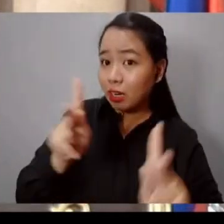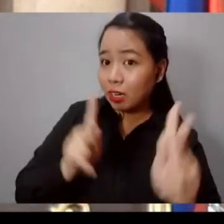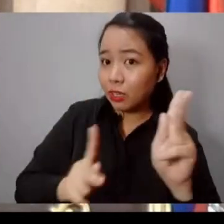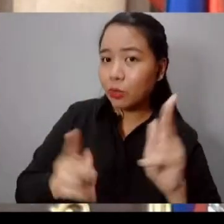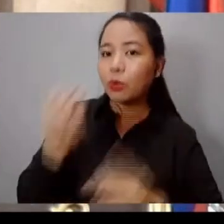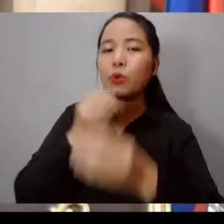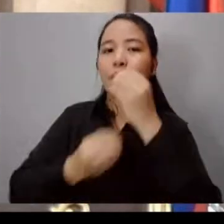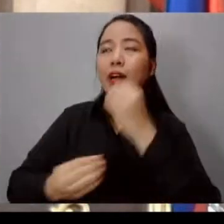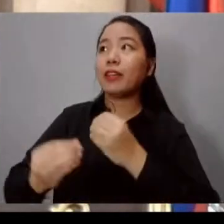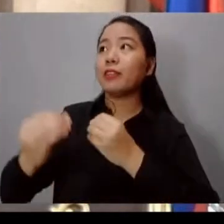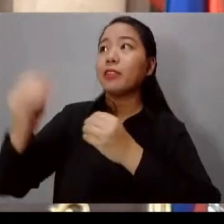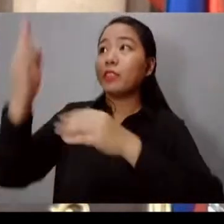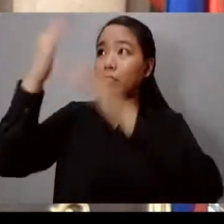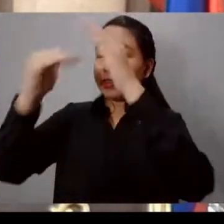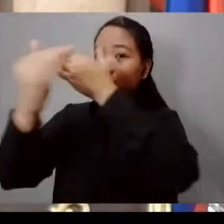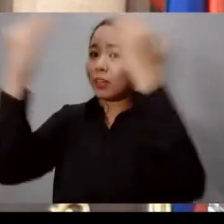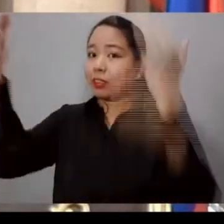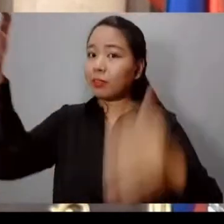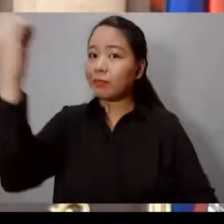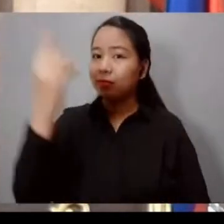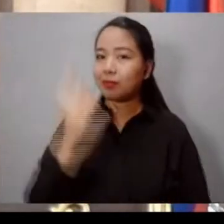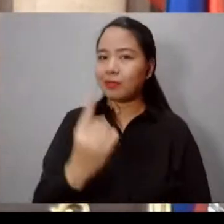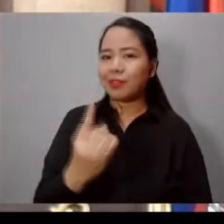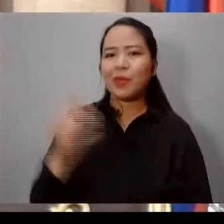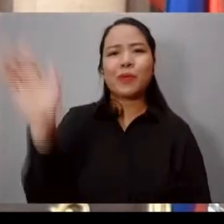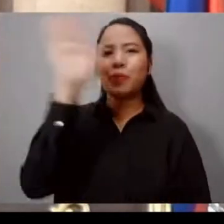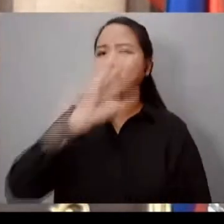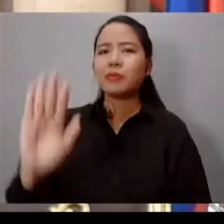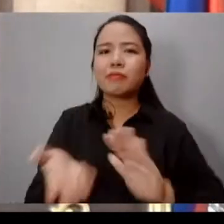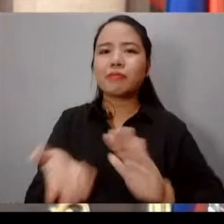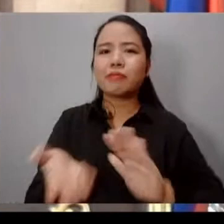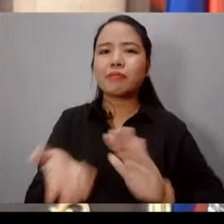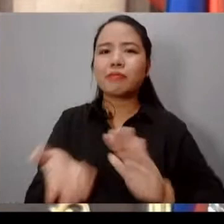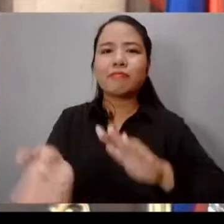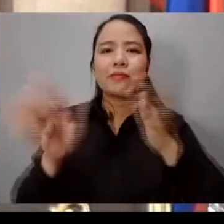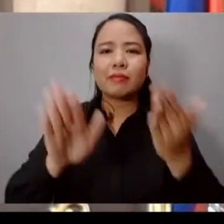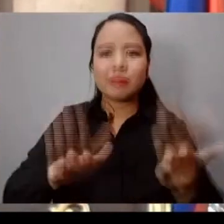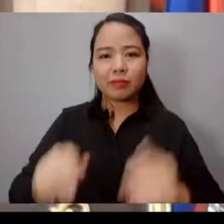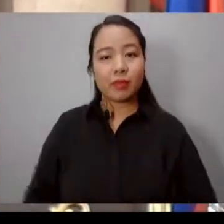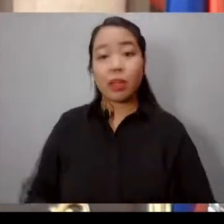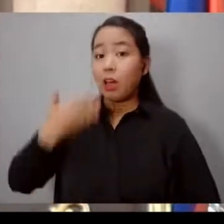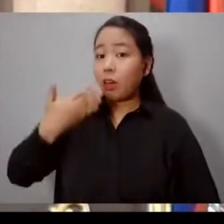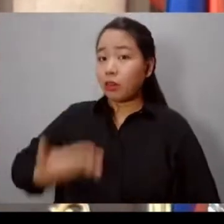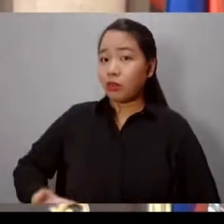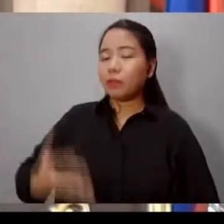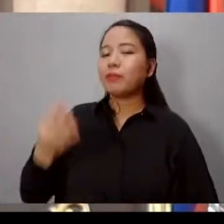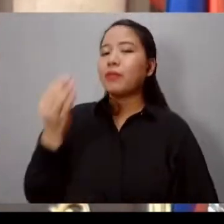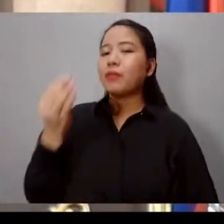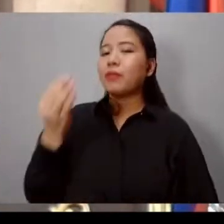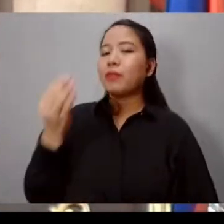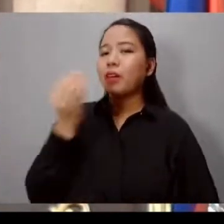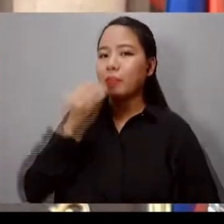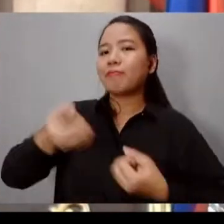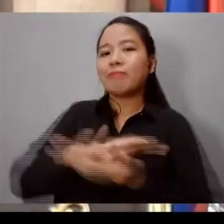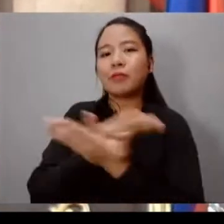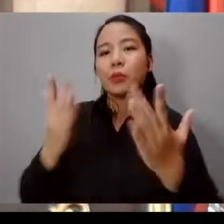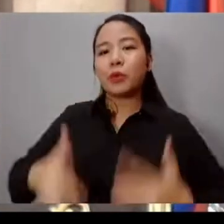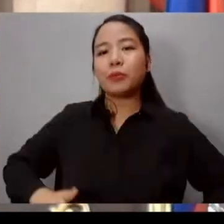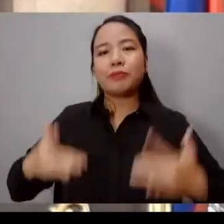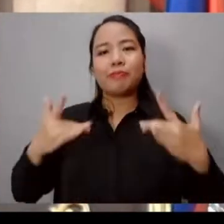langit ay hindi mamamatay. Ako ang pagkaing nagbibigay buhay na bumaba mula sa